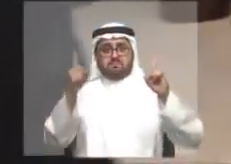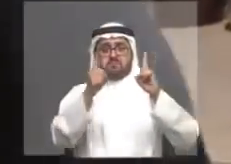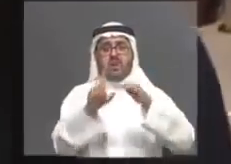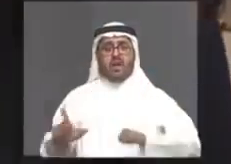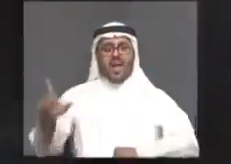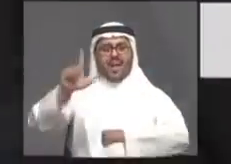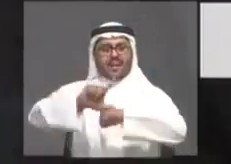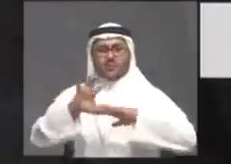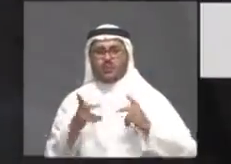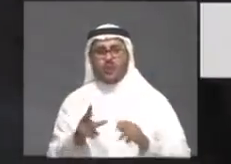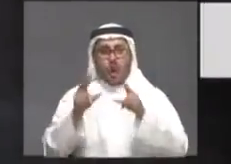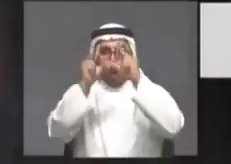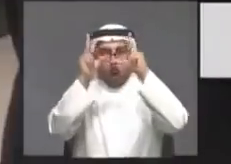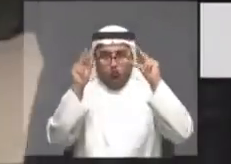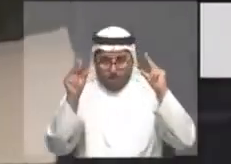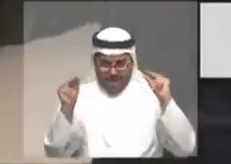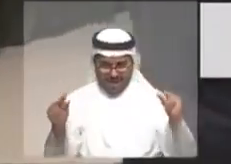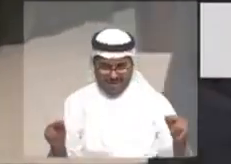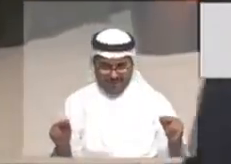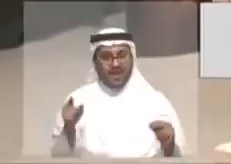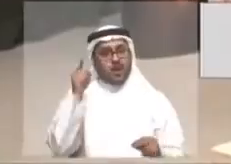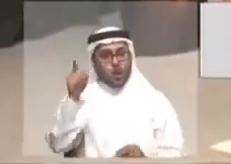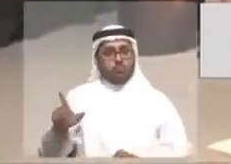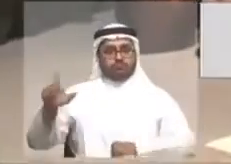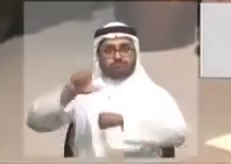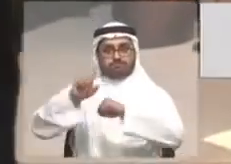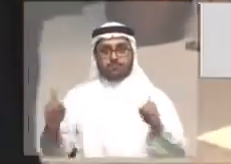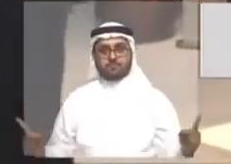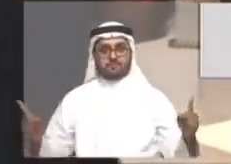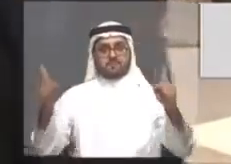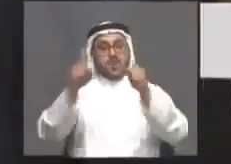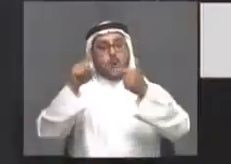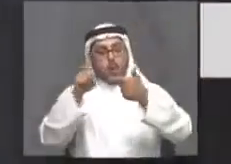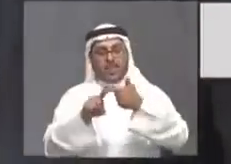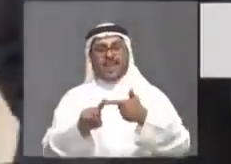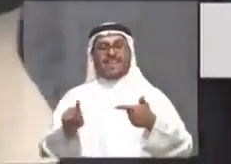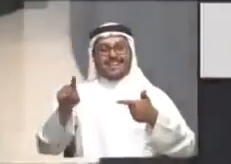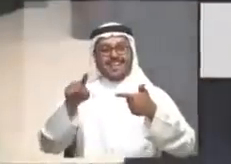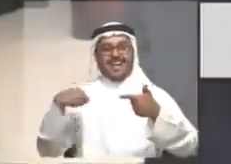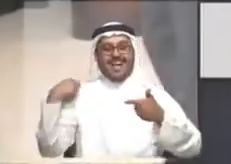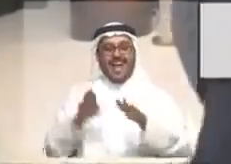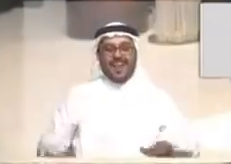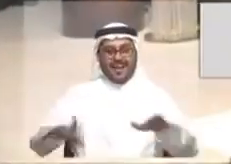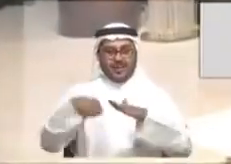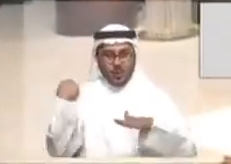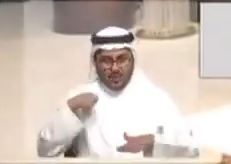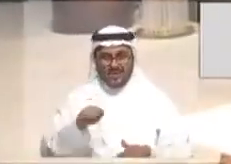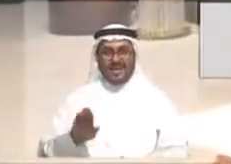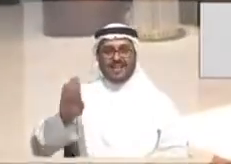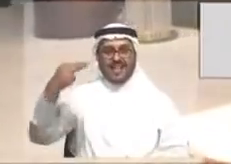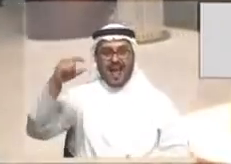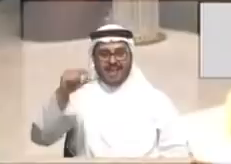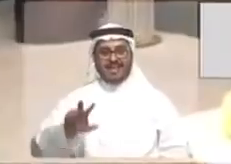عون رئيس الجمهورية اللبنانية، يرافقه دولة رئيس الوزراء سعد الحريري، وذلك على هامش انعقاد القمة